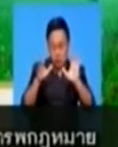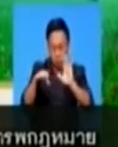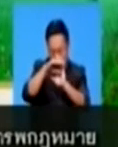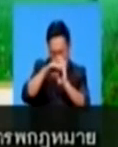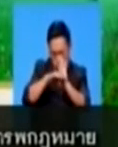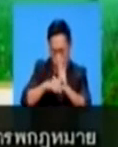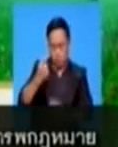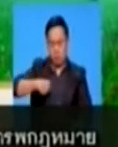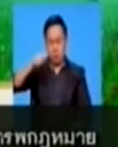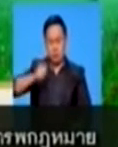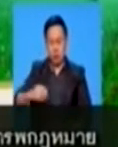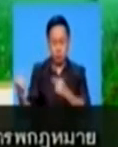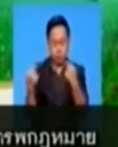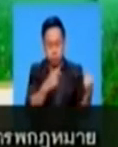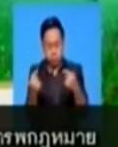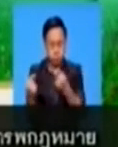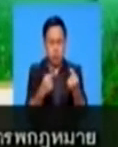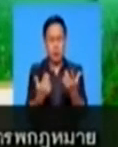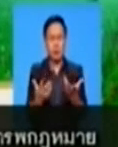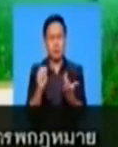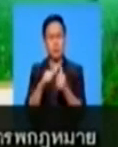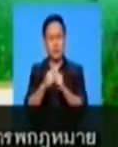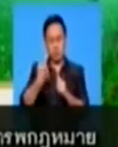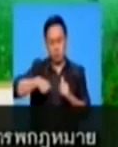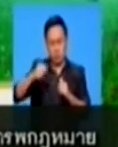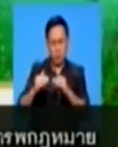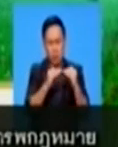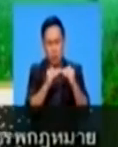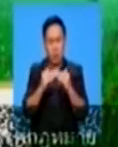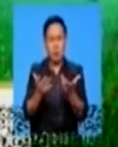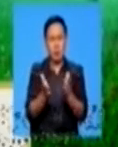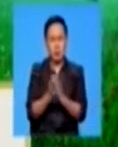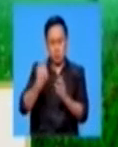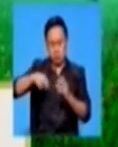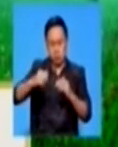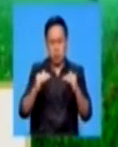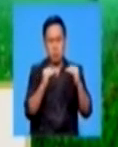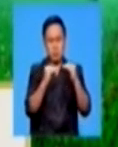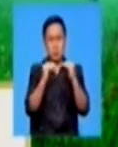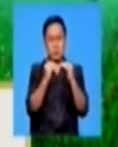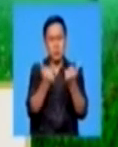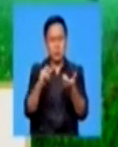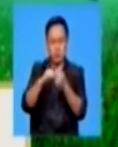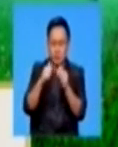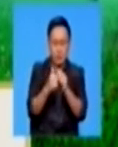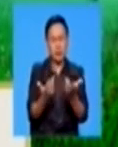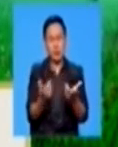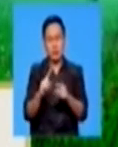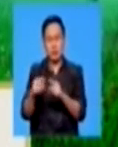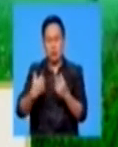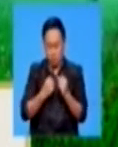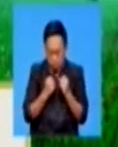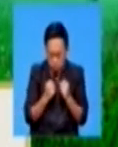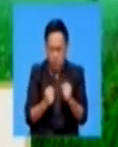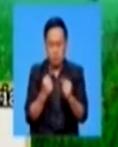ลุ่มนึงนะกลุ่มนึงมีมาแล้วอีกกลุ่มก็จะได้ผลกระทบตามมาแล้วก็อาจจะเกิดความขัดแย้งขึ้นมาได้จึงอยากจะขอให้ทุกคนนั้นทำตาม